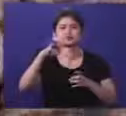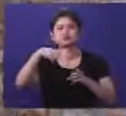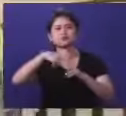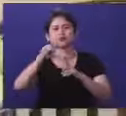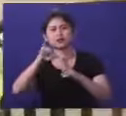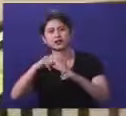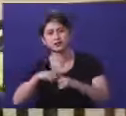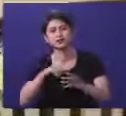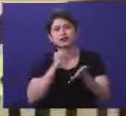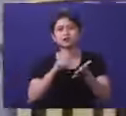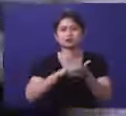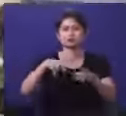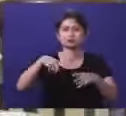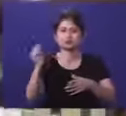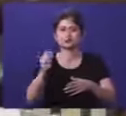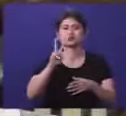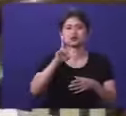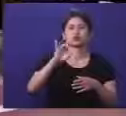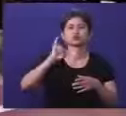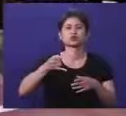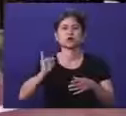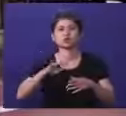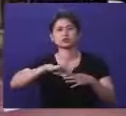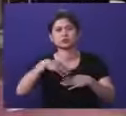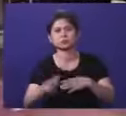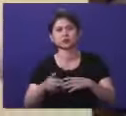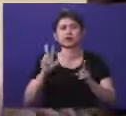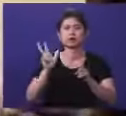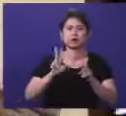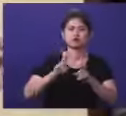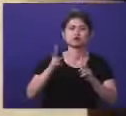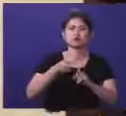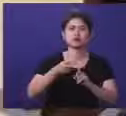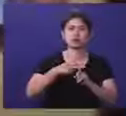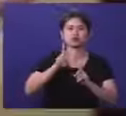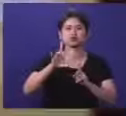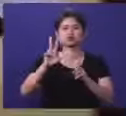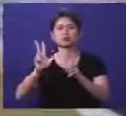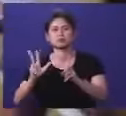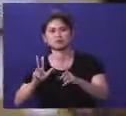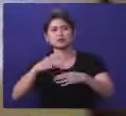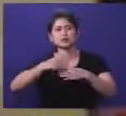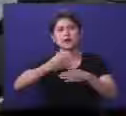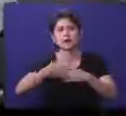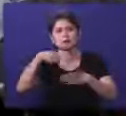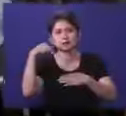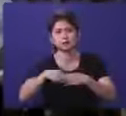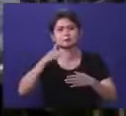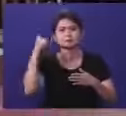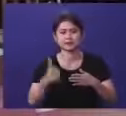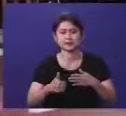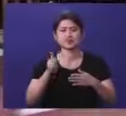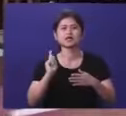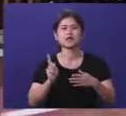rentang waktu 20 Januari sampai 18 Februari 2018. Tahapan ini termasuk yang terpenting karena